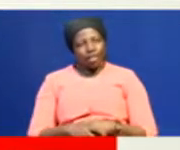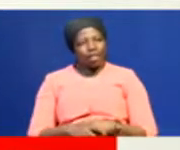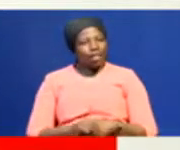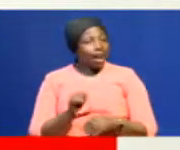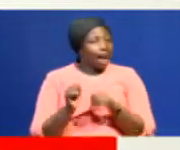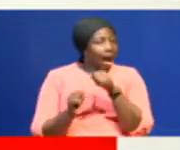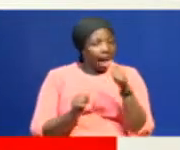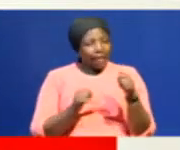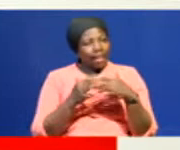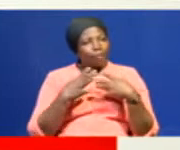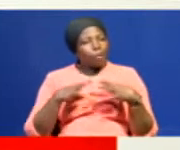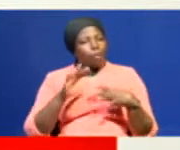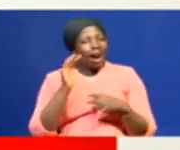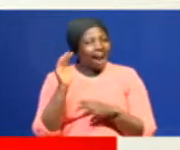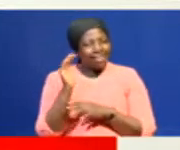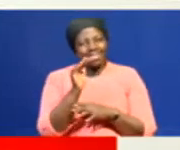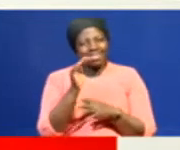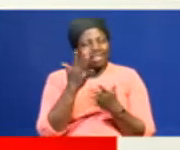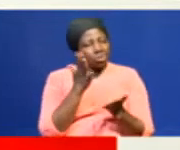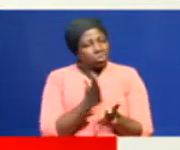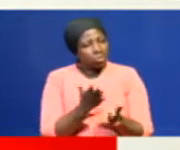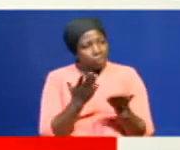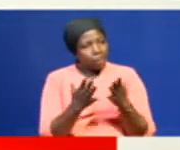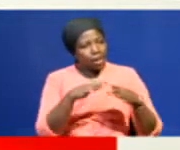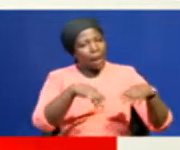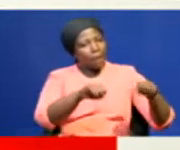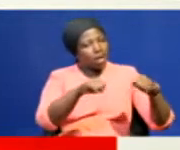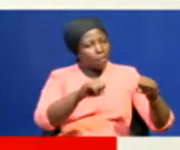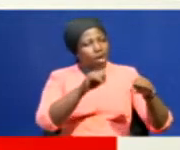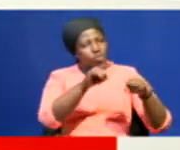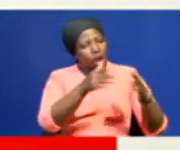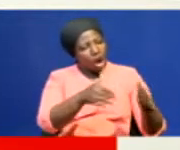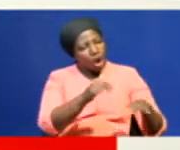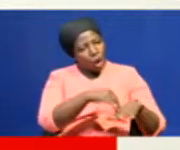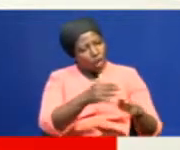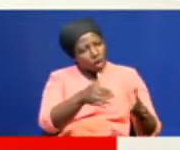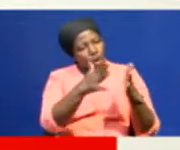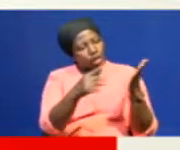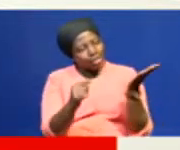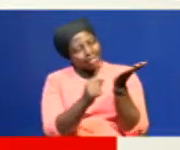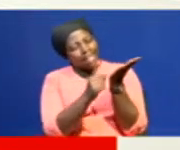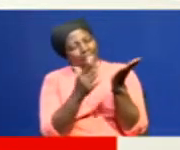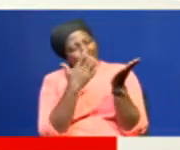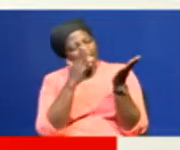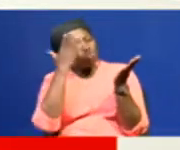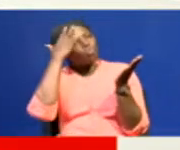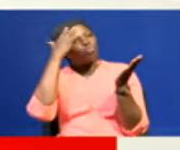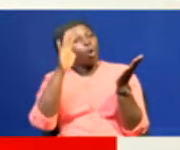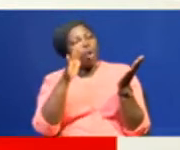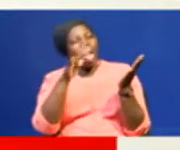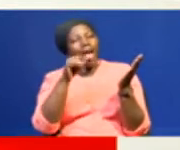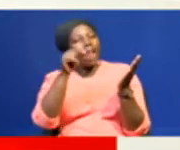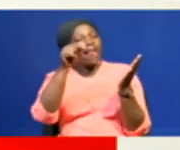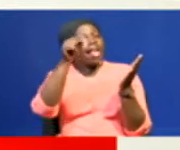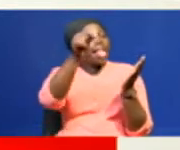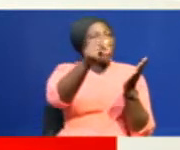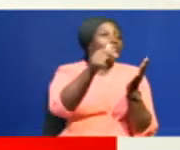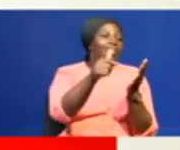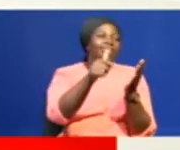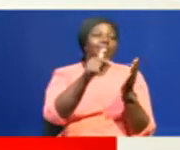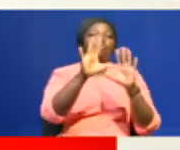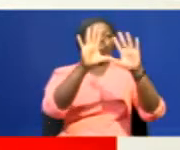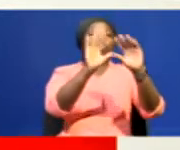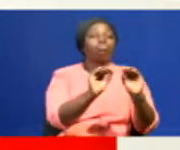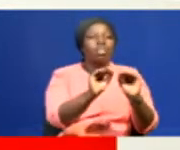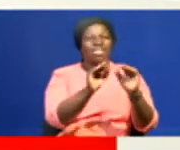Wengine wanahoji kwamba pengine pikipiki hii unaweza kuwa barabarani umecharge huku jua inafika mahali inazima. Pengine haya ni kweli ama